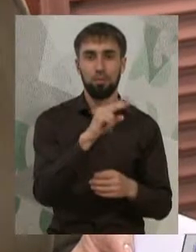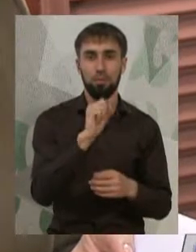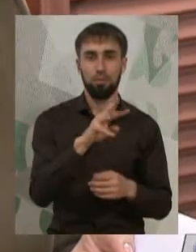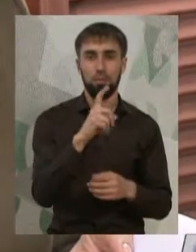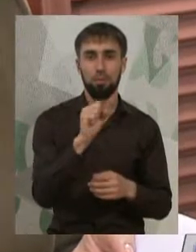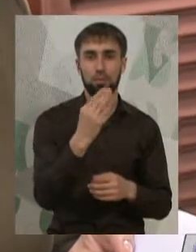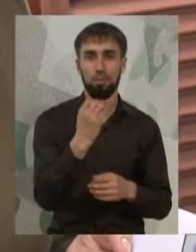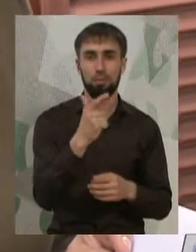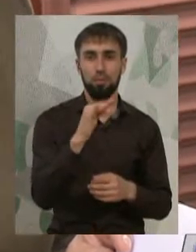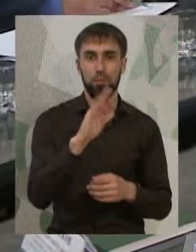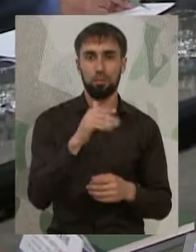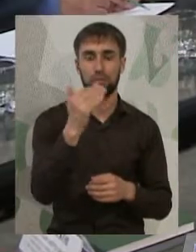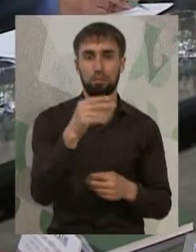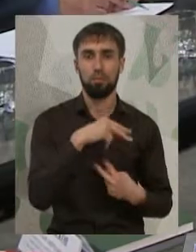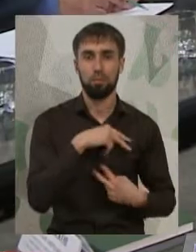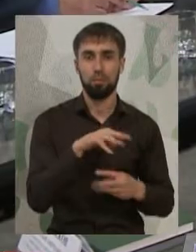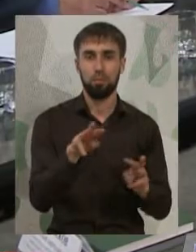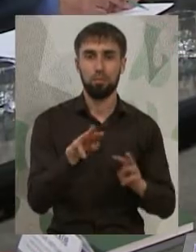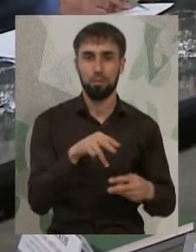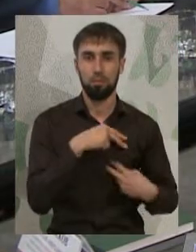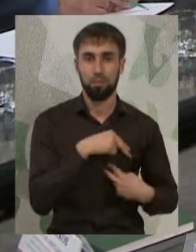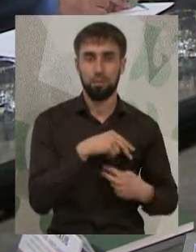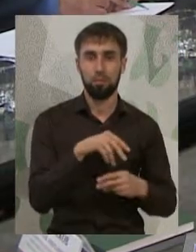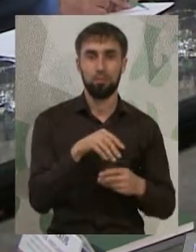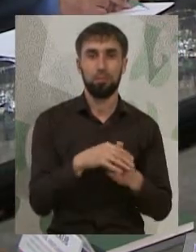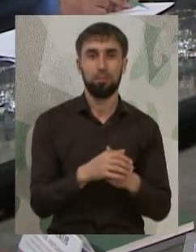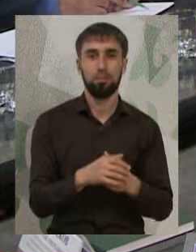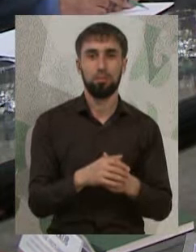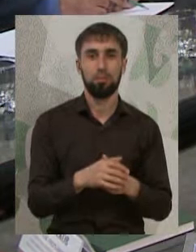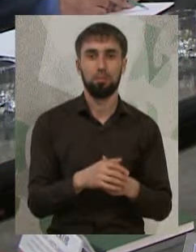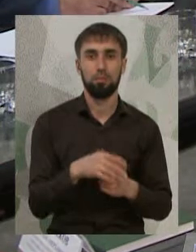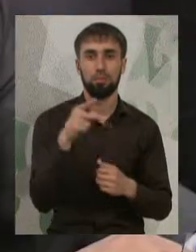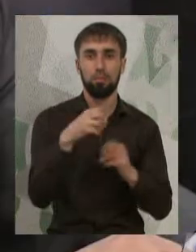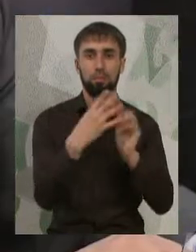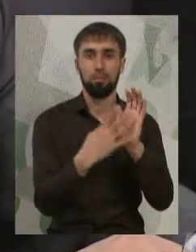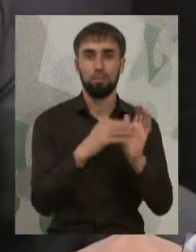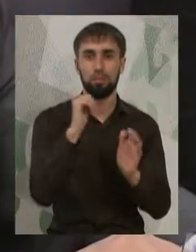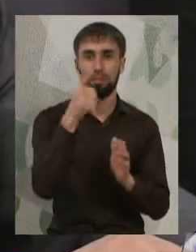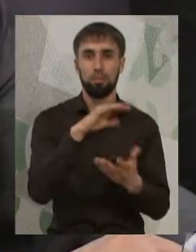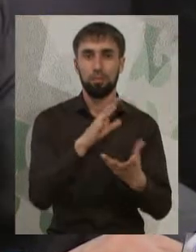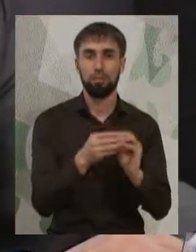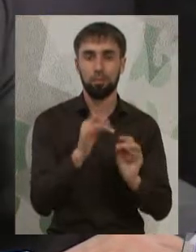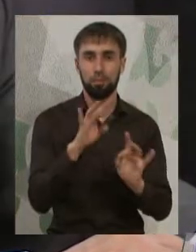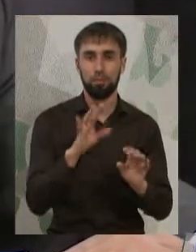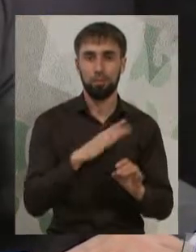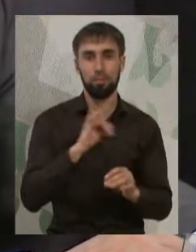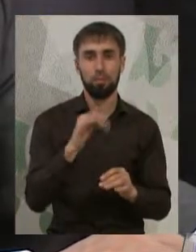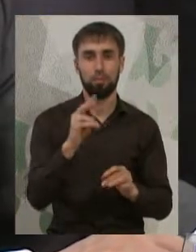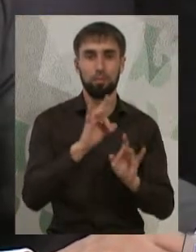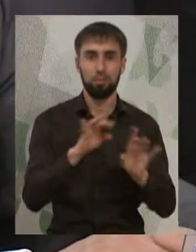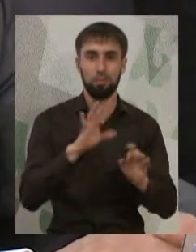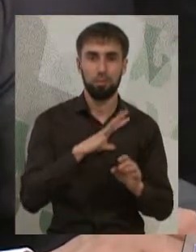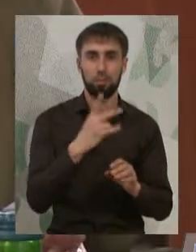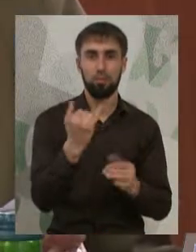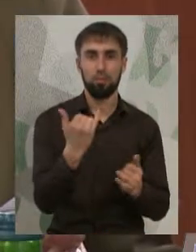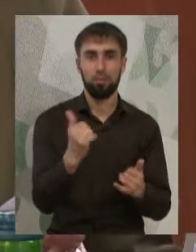итоги работы Министерства труда, занятости и социального развития республики в 2019 году, он также рассказал ей о задачах на